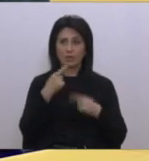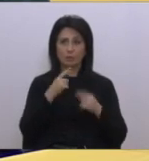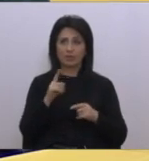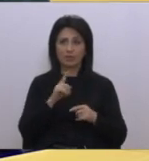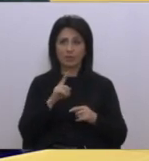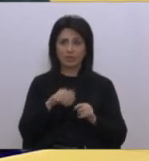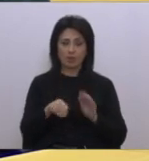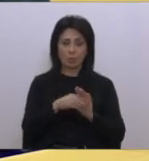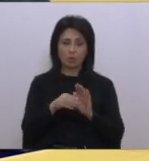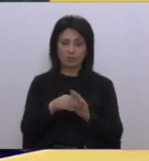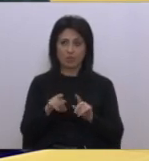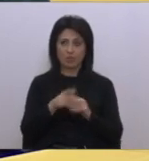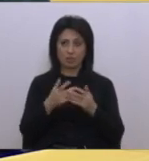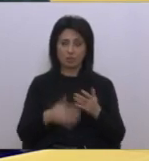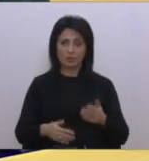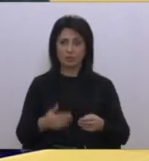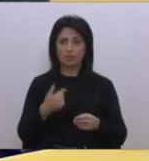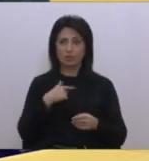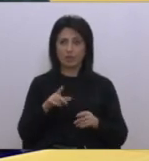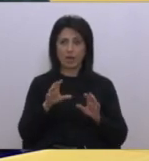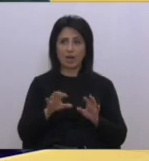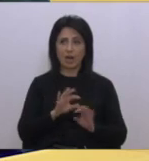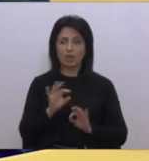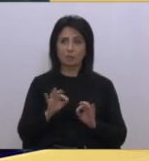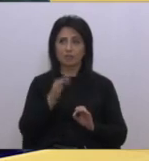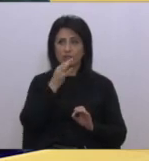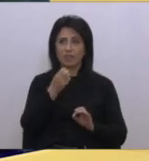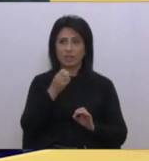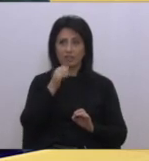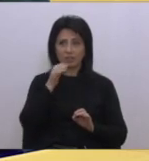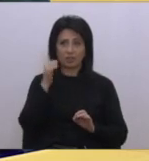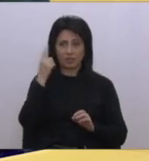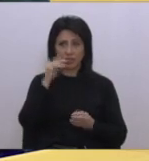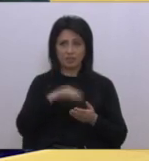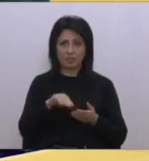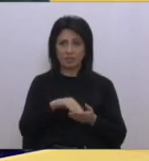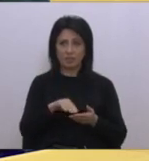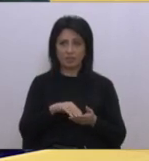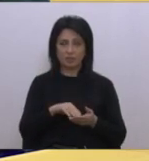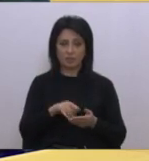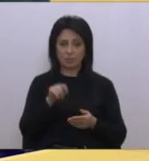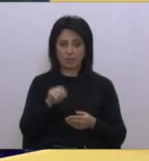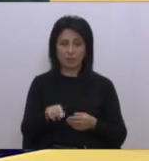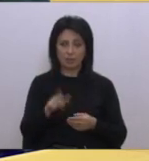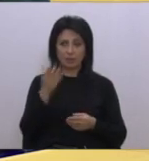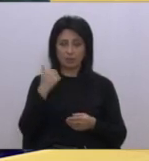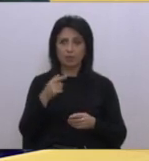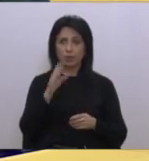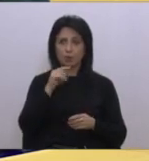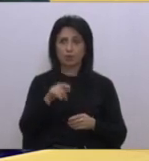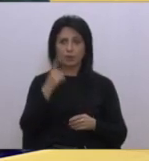რაღაც მოსყიდვებზე და ასე შემდეგ. ჩვენ ეს კანონ პროექტი ჯერ კიდევ შარშან დავაინიცირეთ და მაშინ,